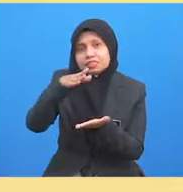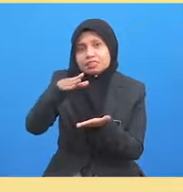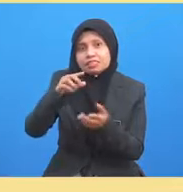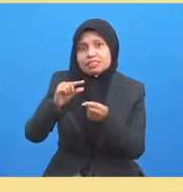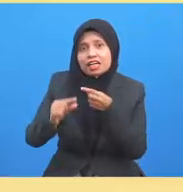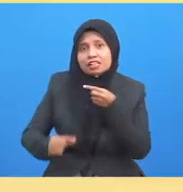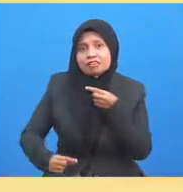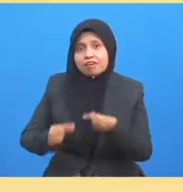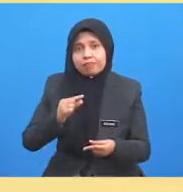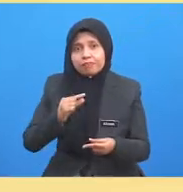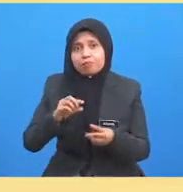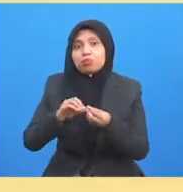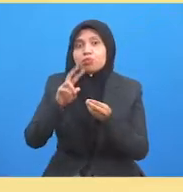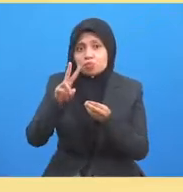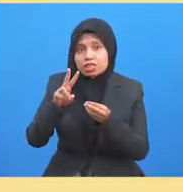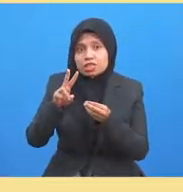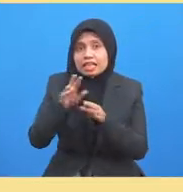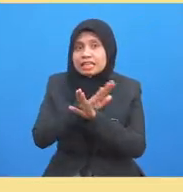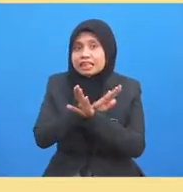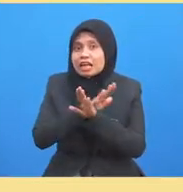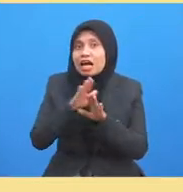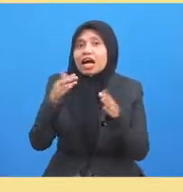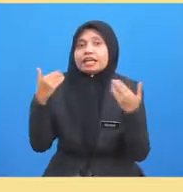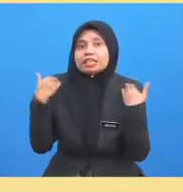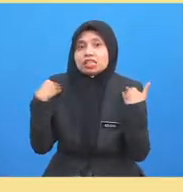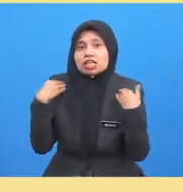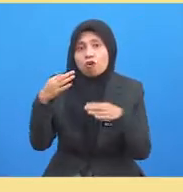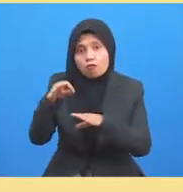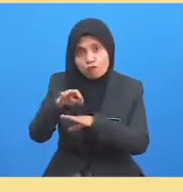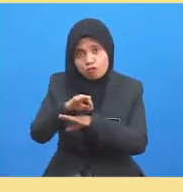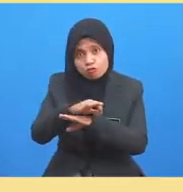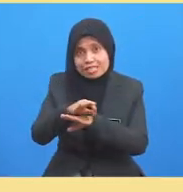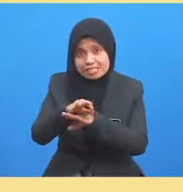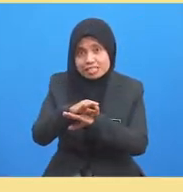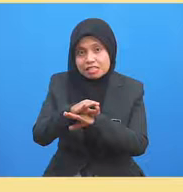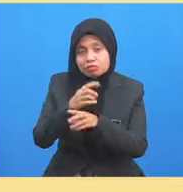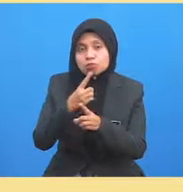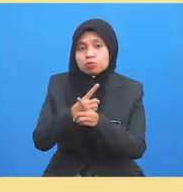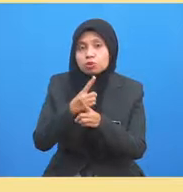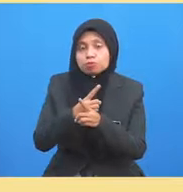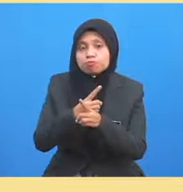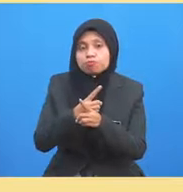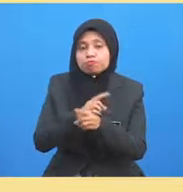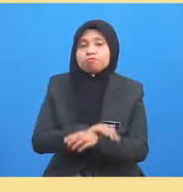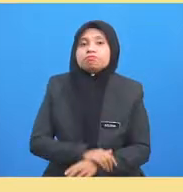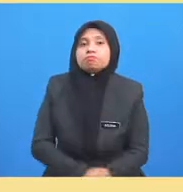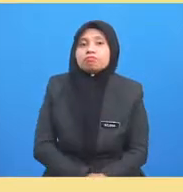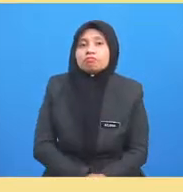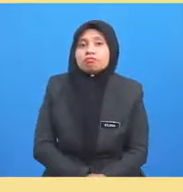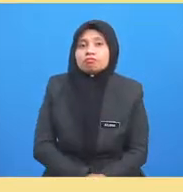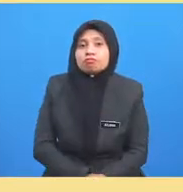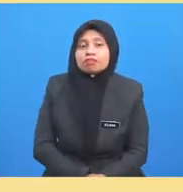Ciri yang kedua, pada model jenis ini ialah ianya tidak mempunyai fungsi yang sebenar.